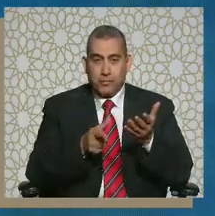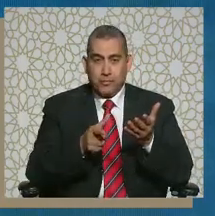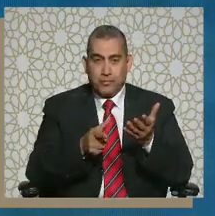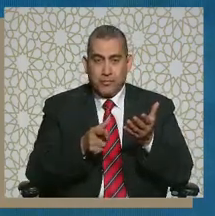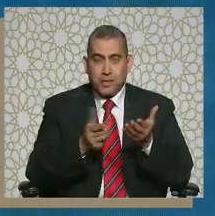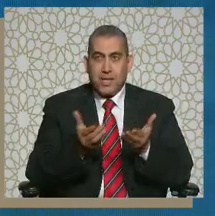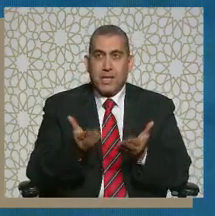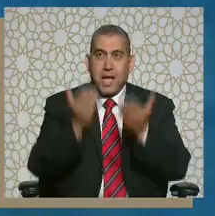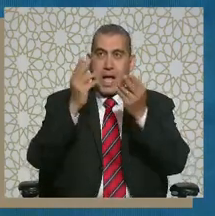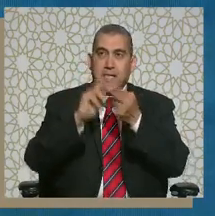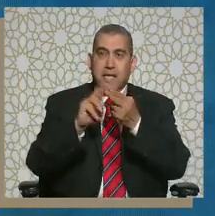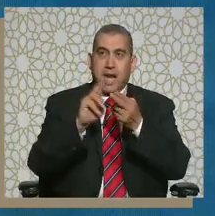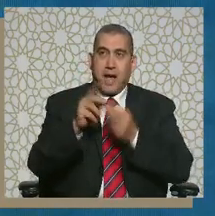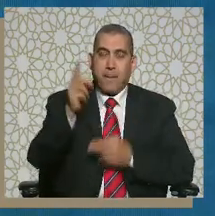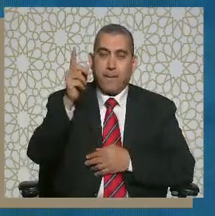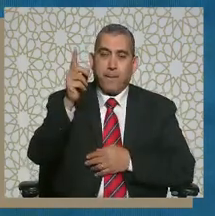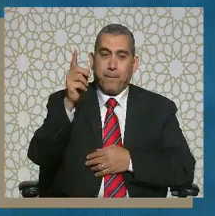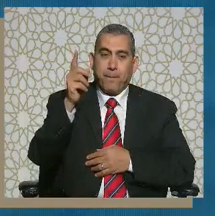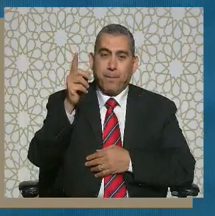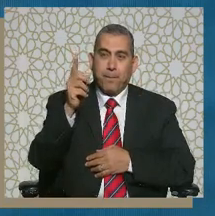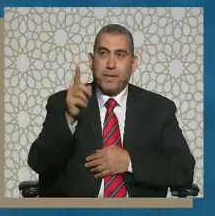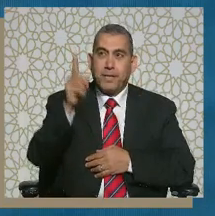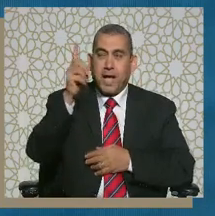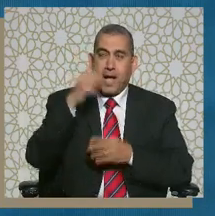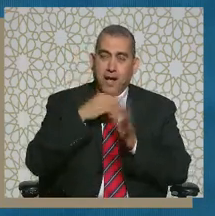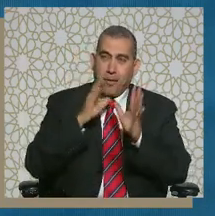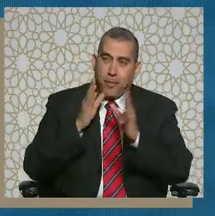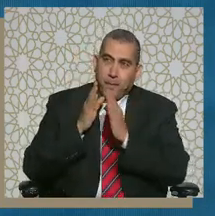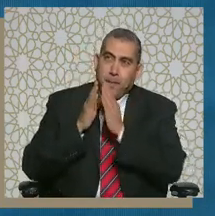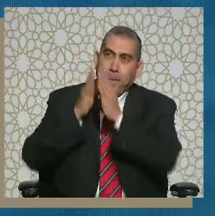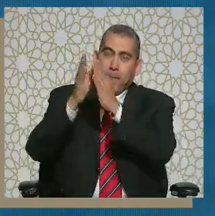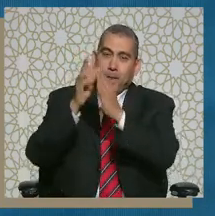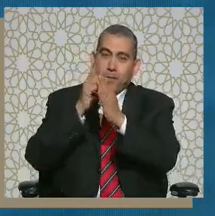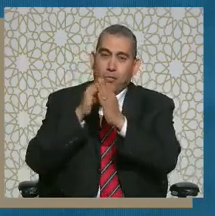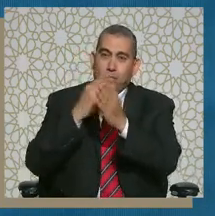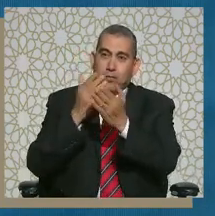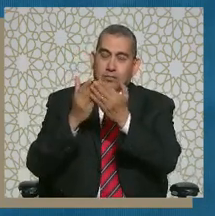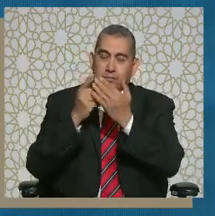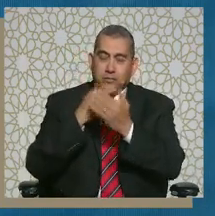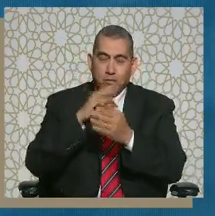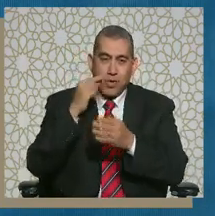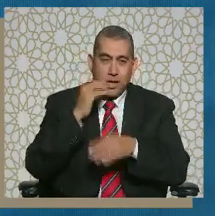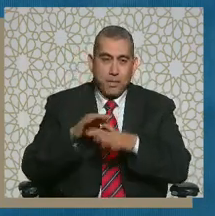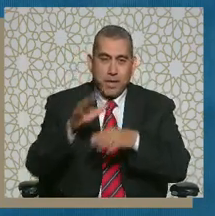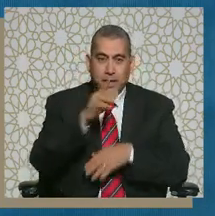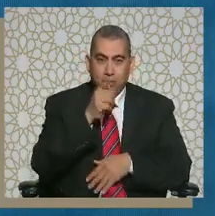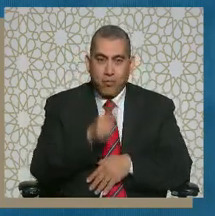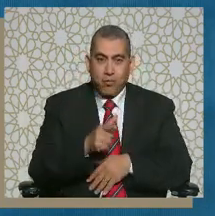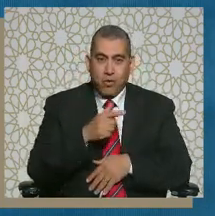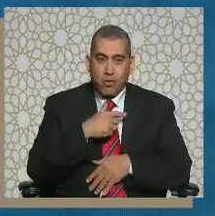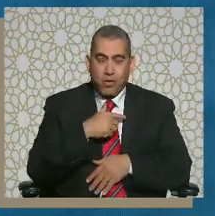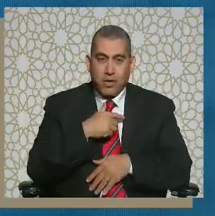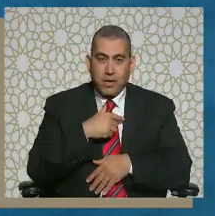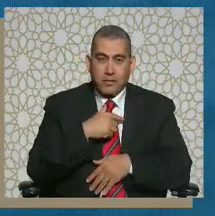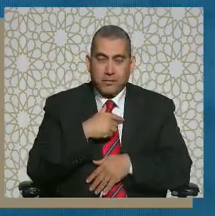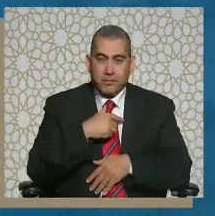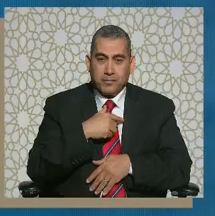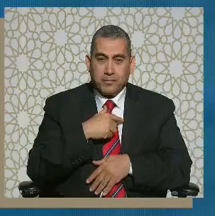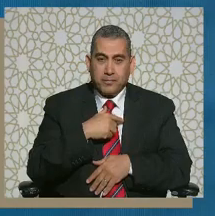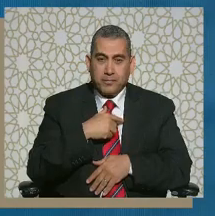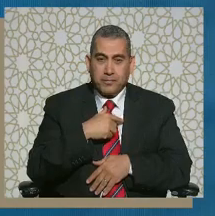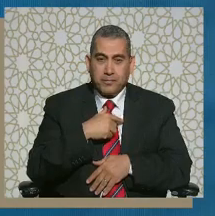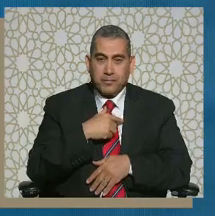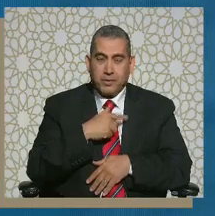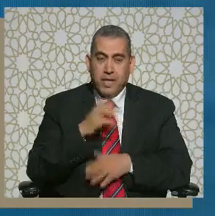يا سلام يا ملاذي انشلني مني ولا ولا